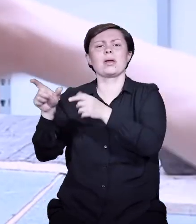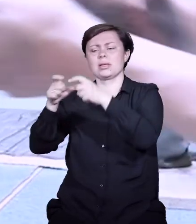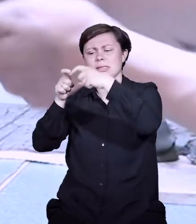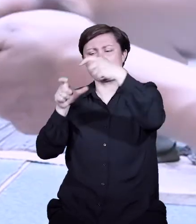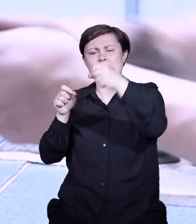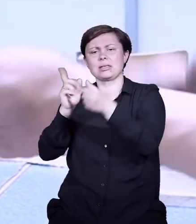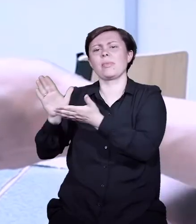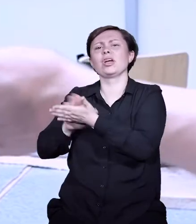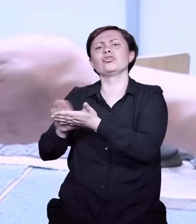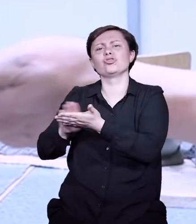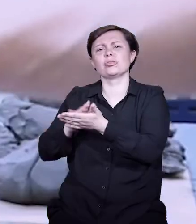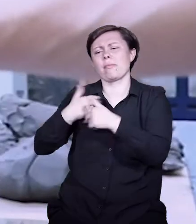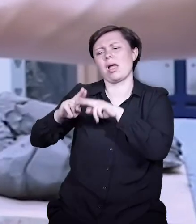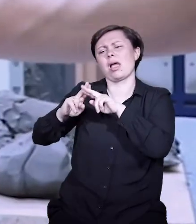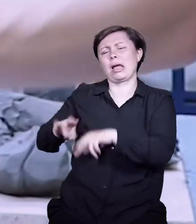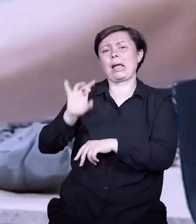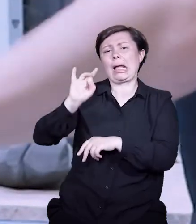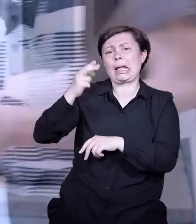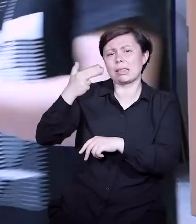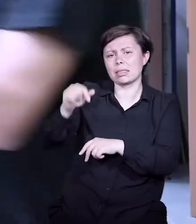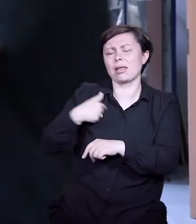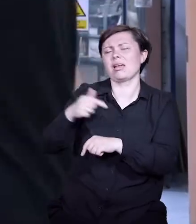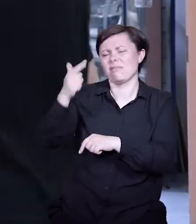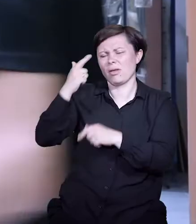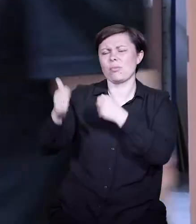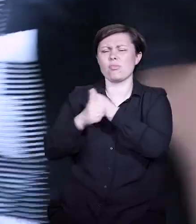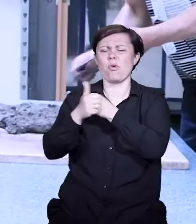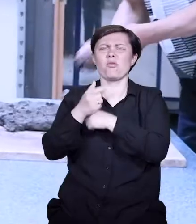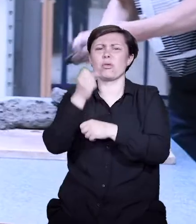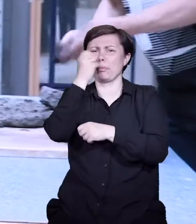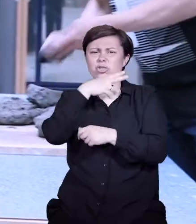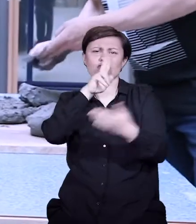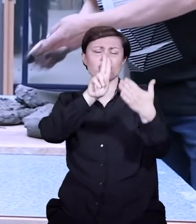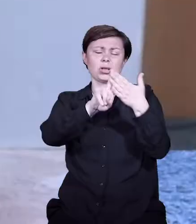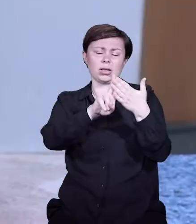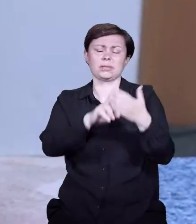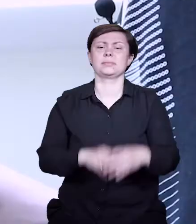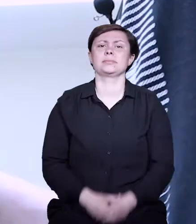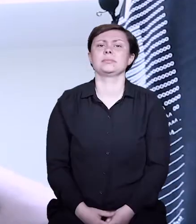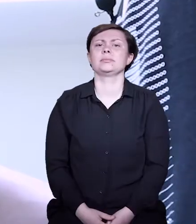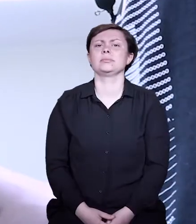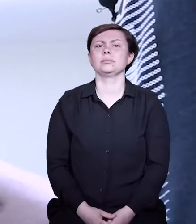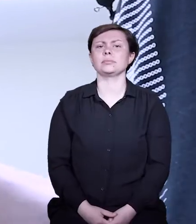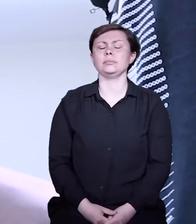cyklinę, ponieważ zbiera się na powierzchni warstwa gliny, która powoduje nieładny ślad.